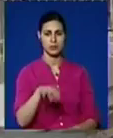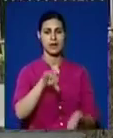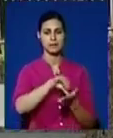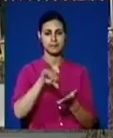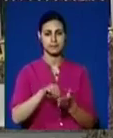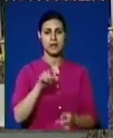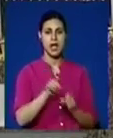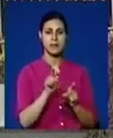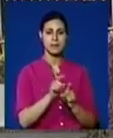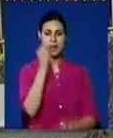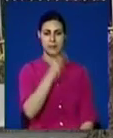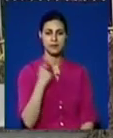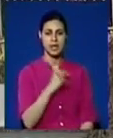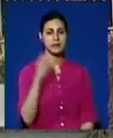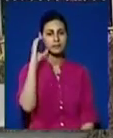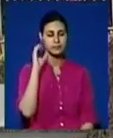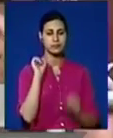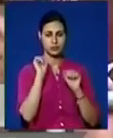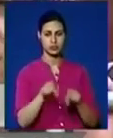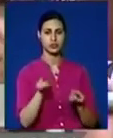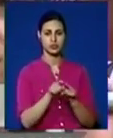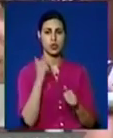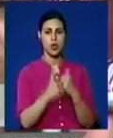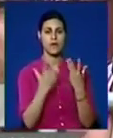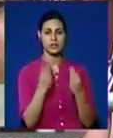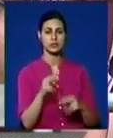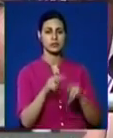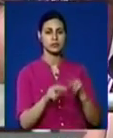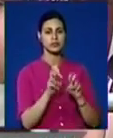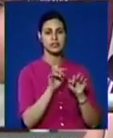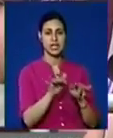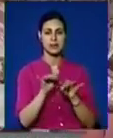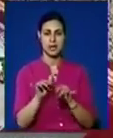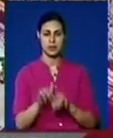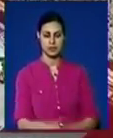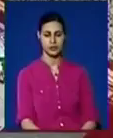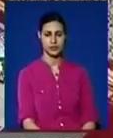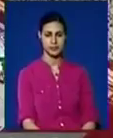დაესწრონ ღვთისმსახურებას და მონაწილეობა მიიღონ მონასტრის ყოველდღიურ საქმიანობაში.